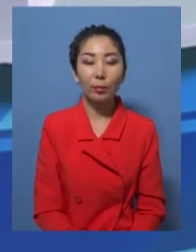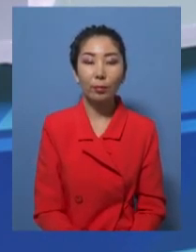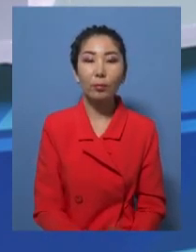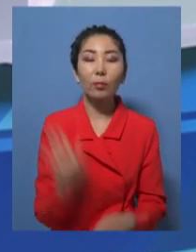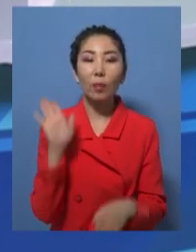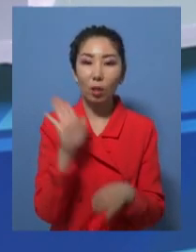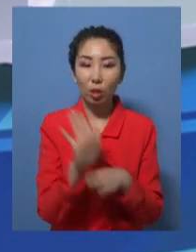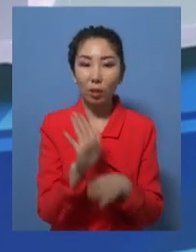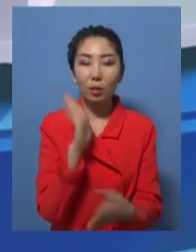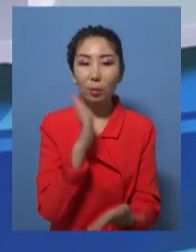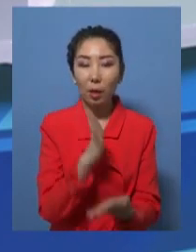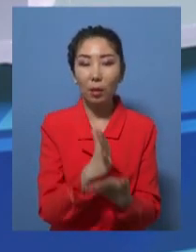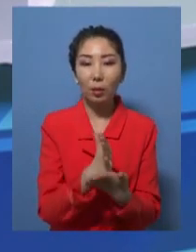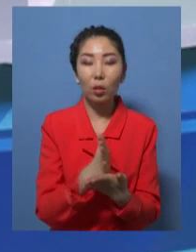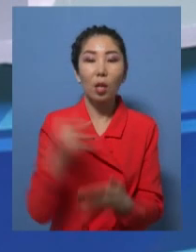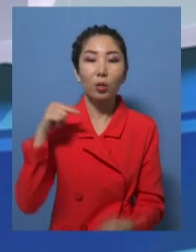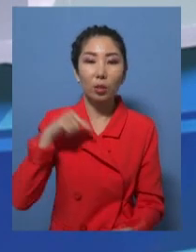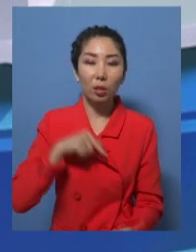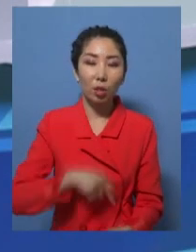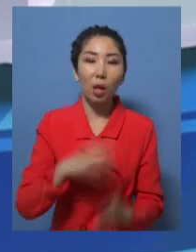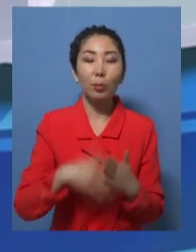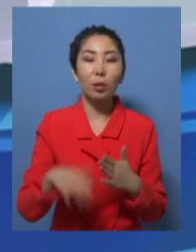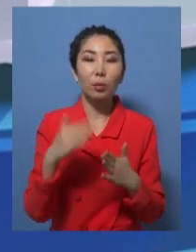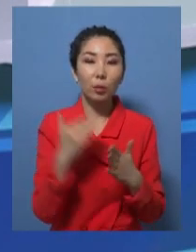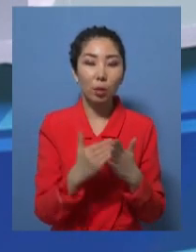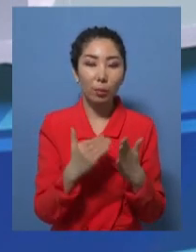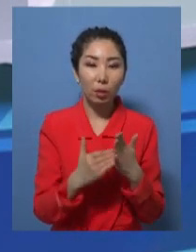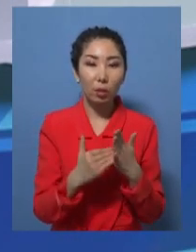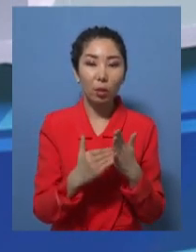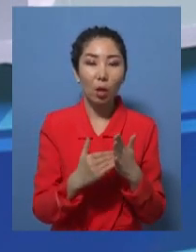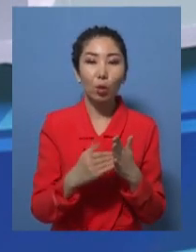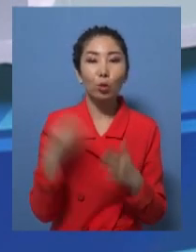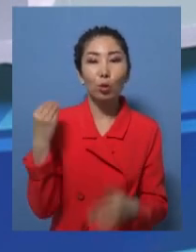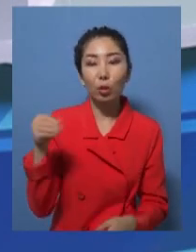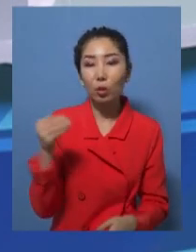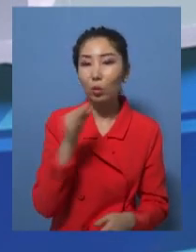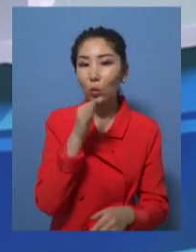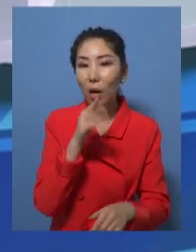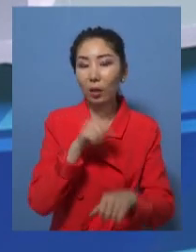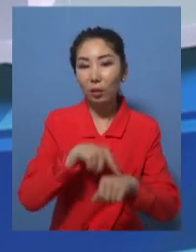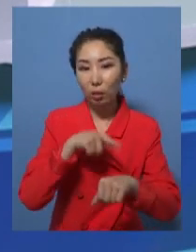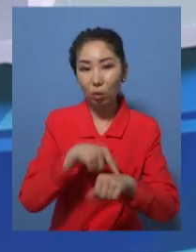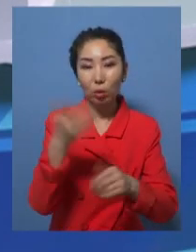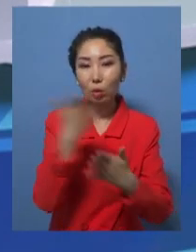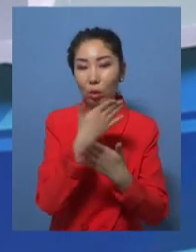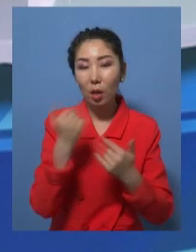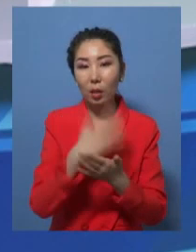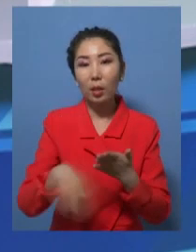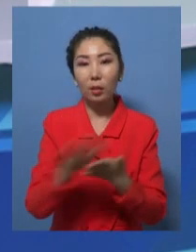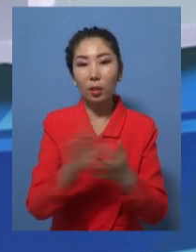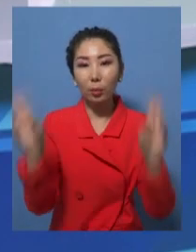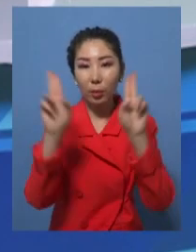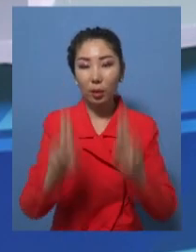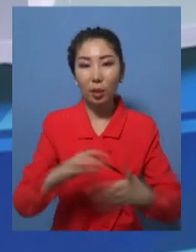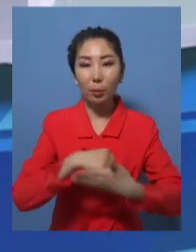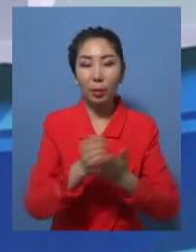жарғысы бар. Енді жарғысының ішінде ол жаңағы үзілістің уақыты көрсетілмейді. Ол жаңа санитарлық талаптармен